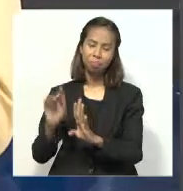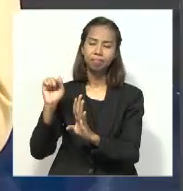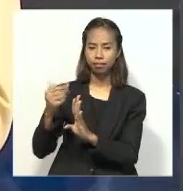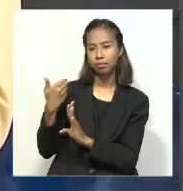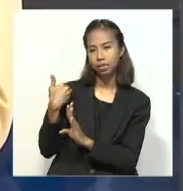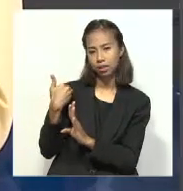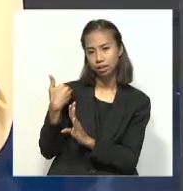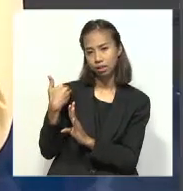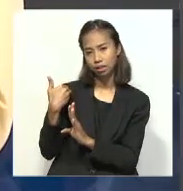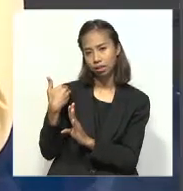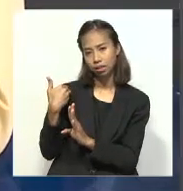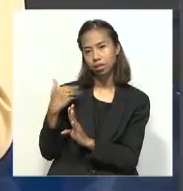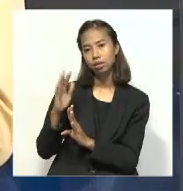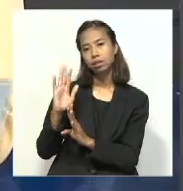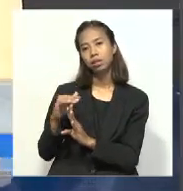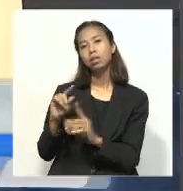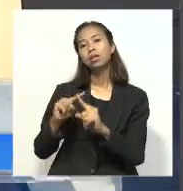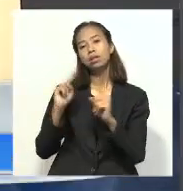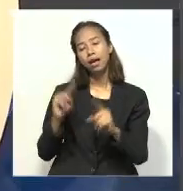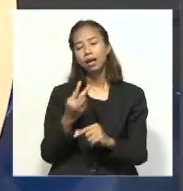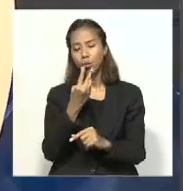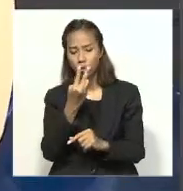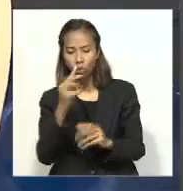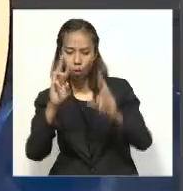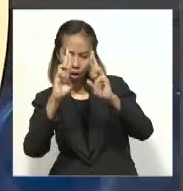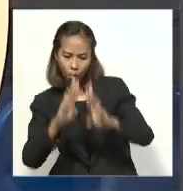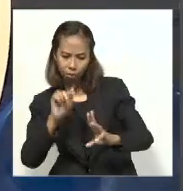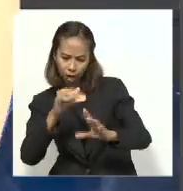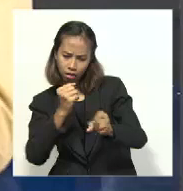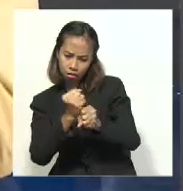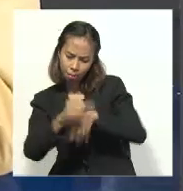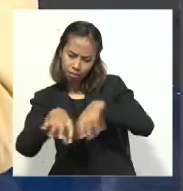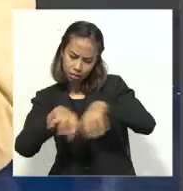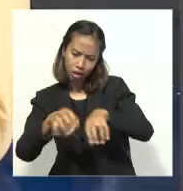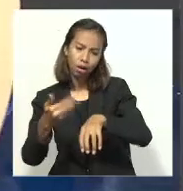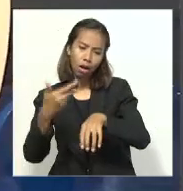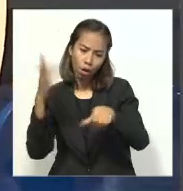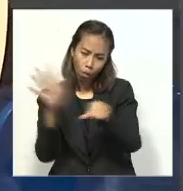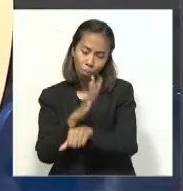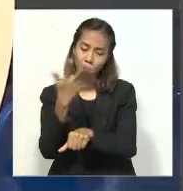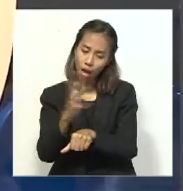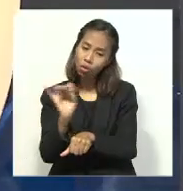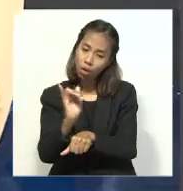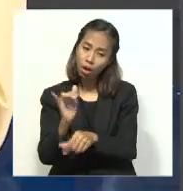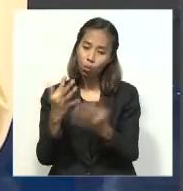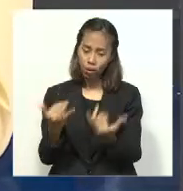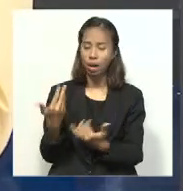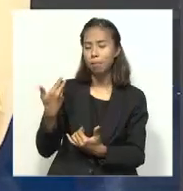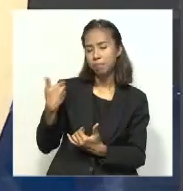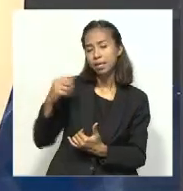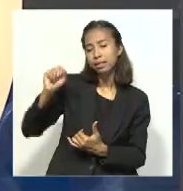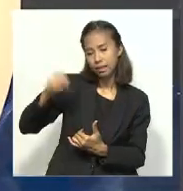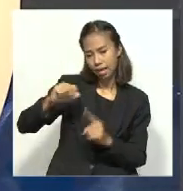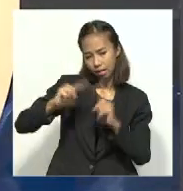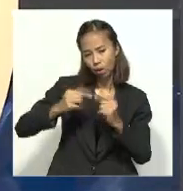ราต้องรู้ตัวเราสิว่าระบบที่ว่ามันสมบูรณ์หรือยังมาดูตรงนี้ต่างหากไม่ใช่ประกาศแต่ว่ามีวันนี้สิ่งที่มันต้องแก้